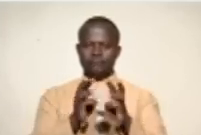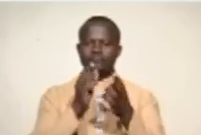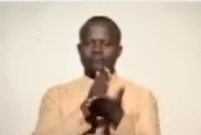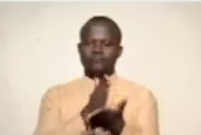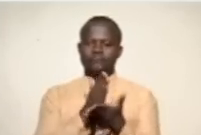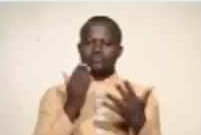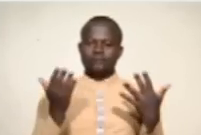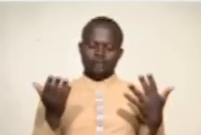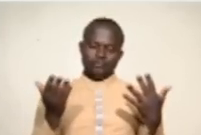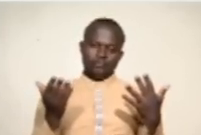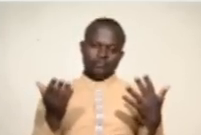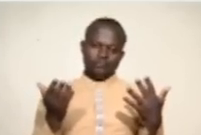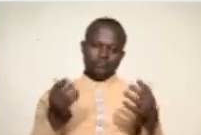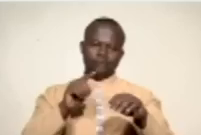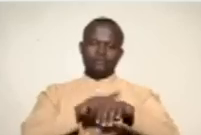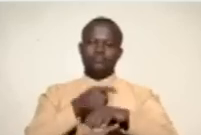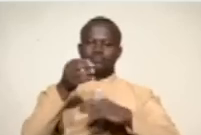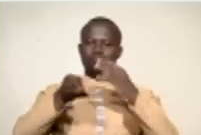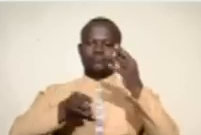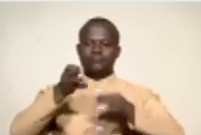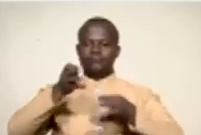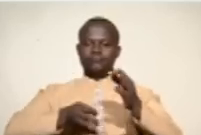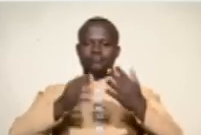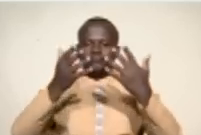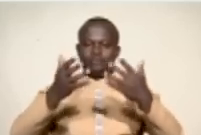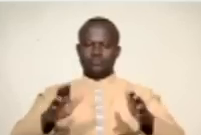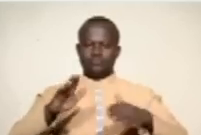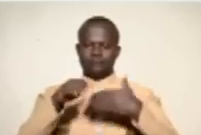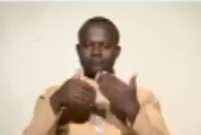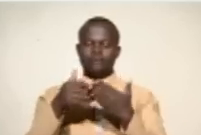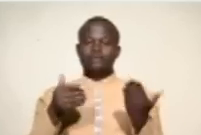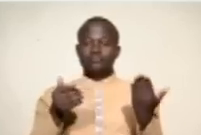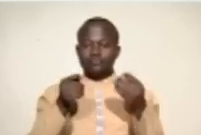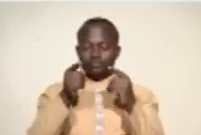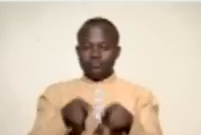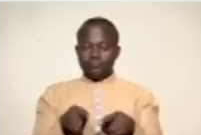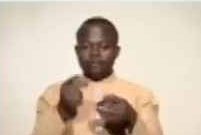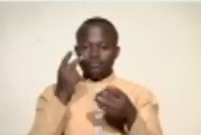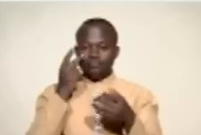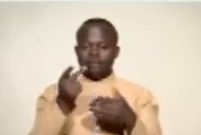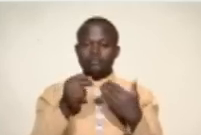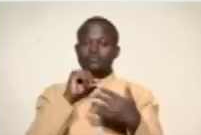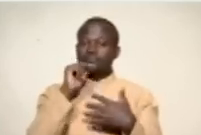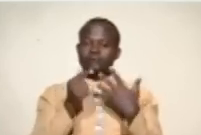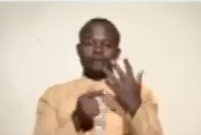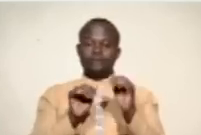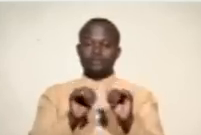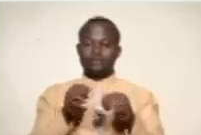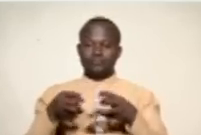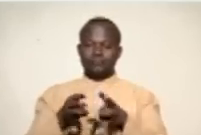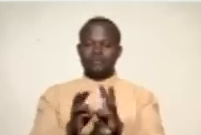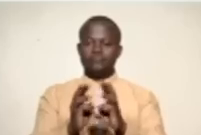byukuri igihe urubanza rwaba rurangiye bazasanga nta gisigaye ku